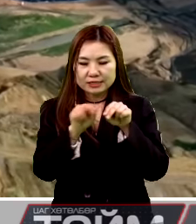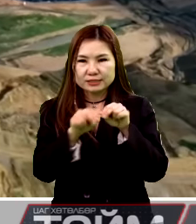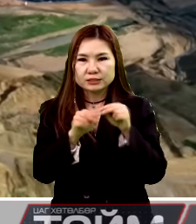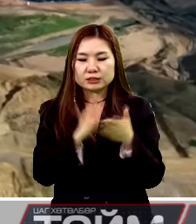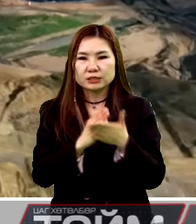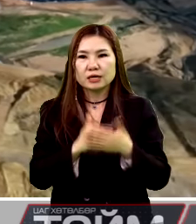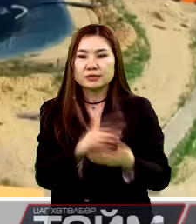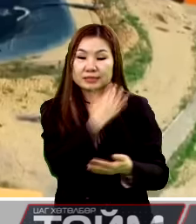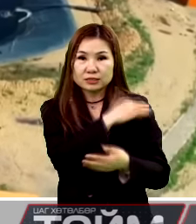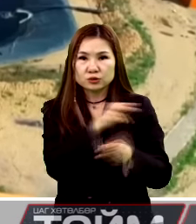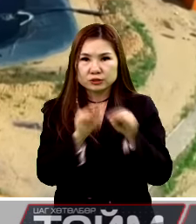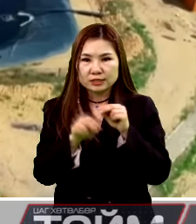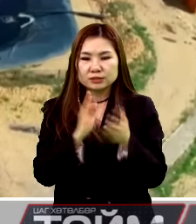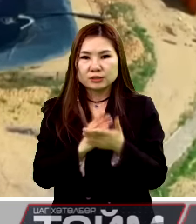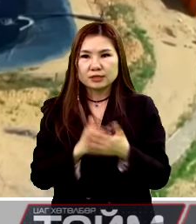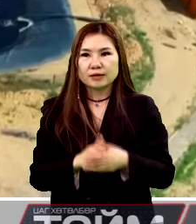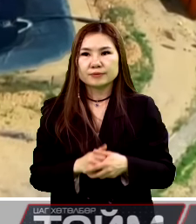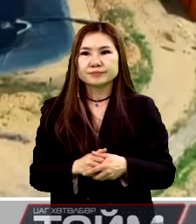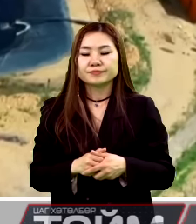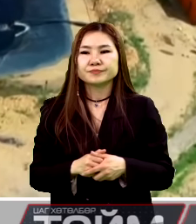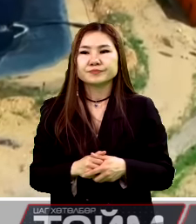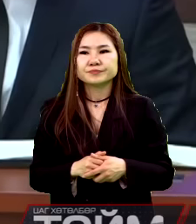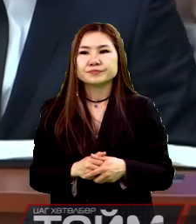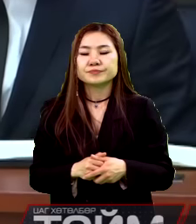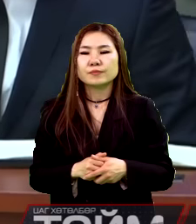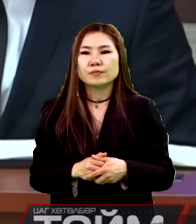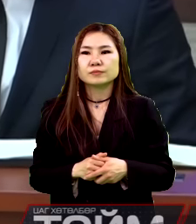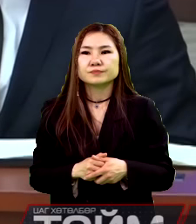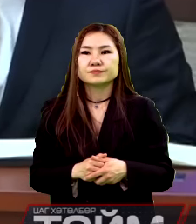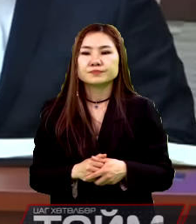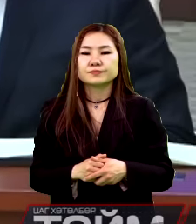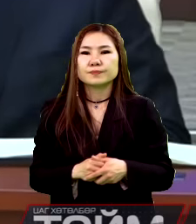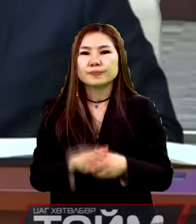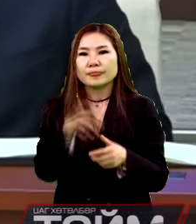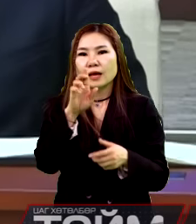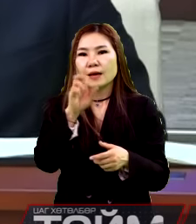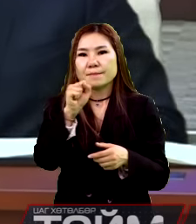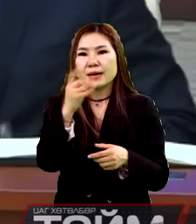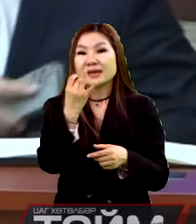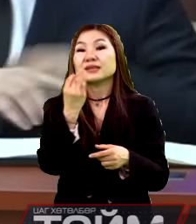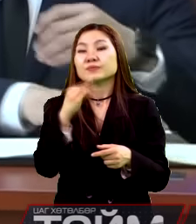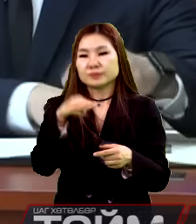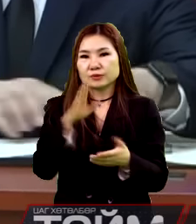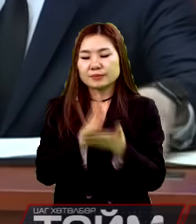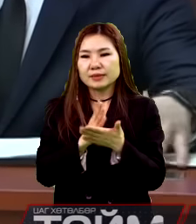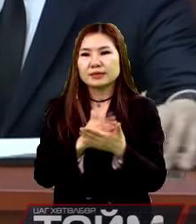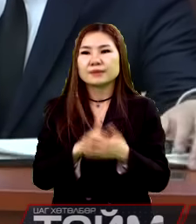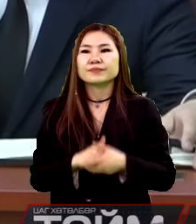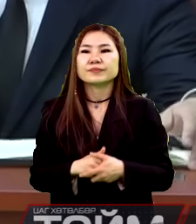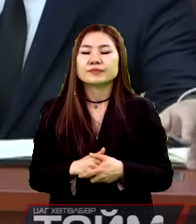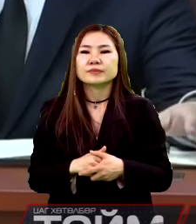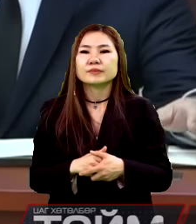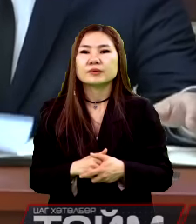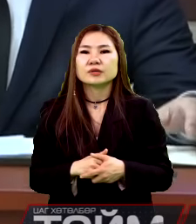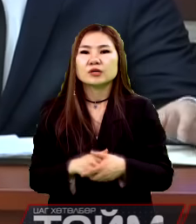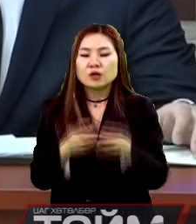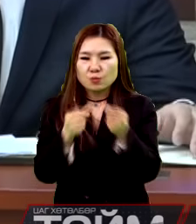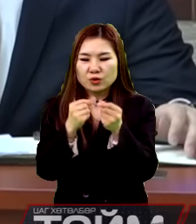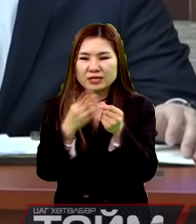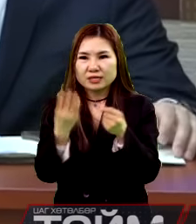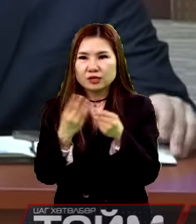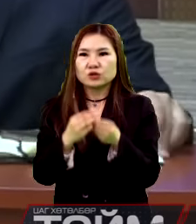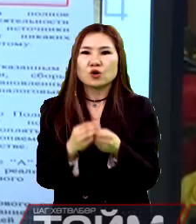шалах ажиллагааны үед баримтаар нотлогдсон гэж хэлээд нэг баримтыг бас ил болгосон. За энэ бол одоо нөгөө яриад байгаа их